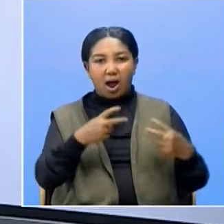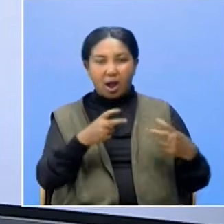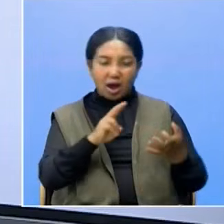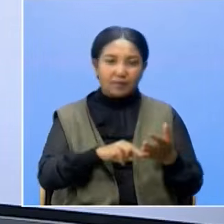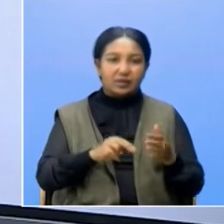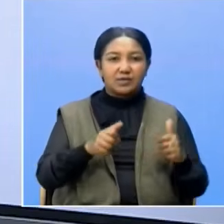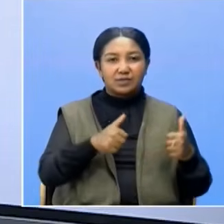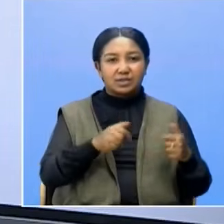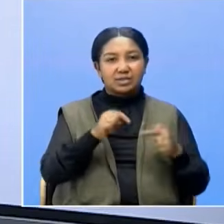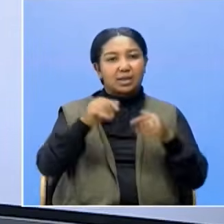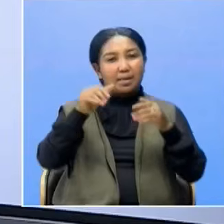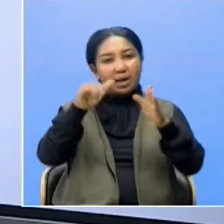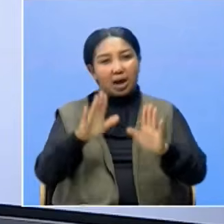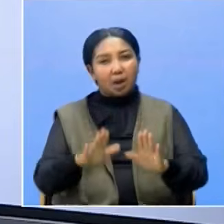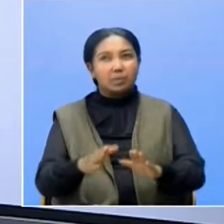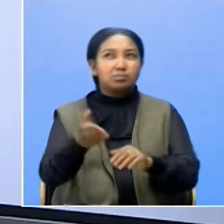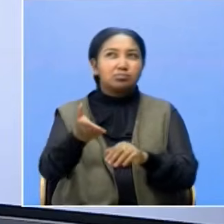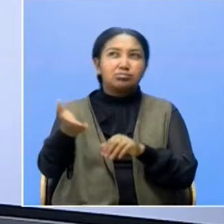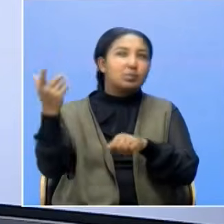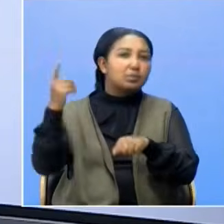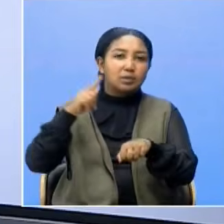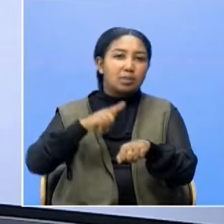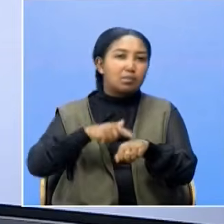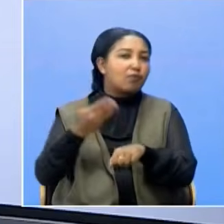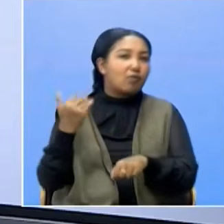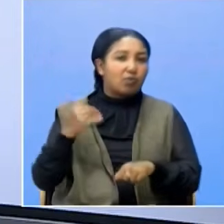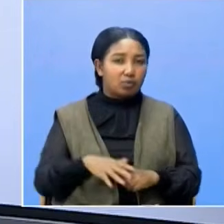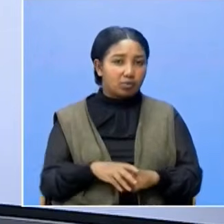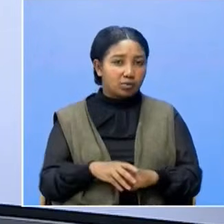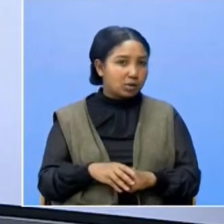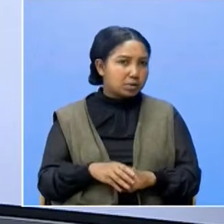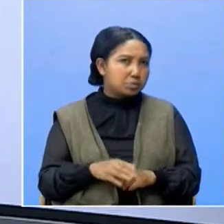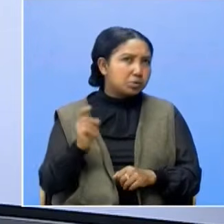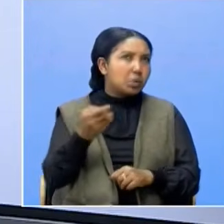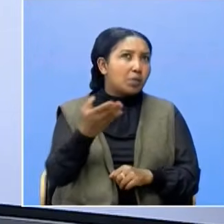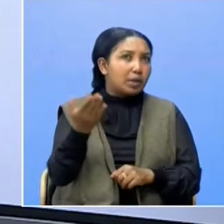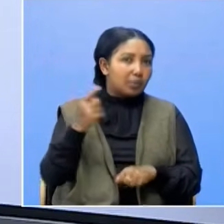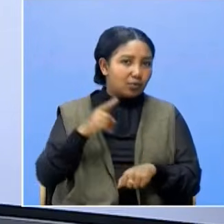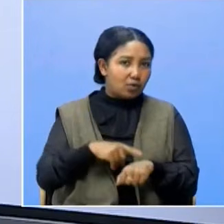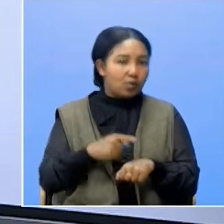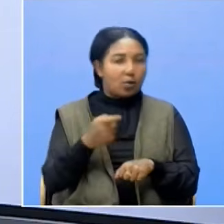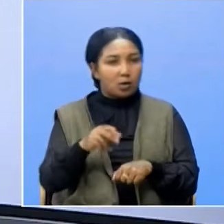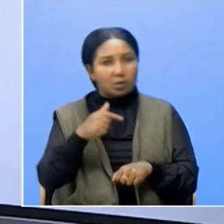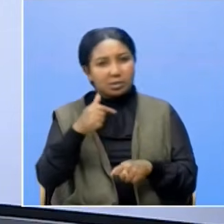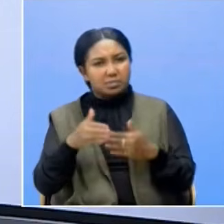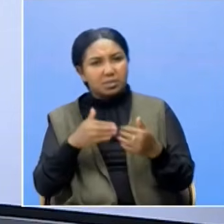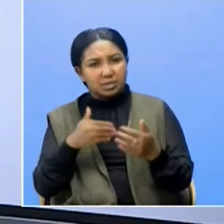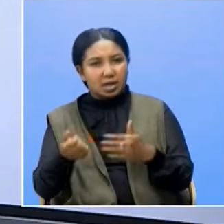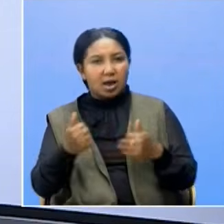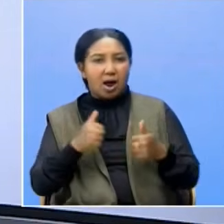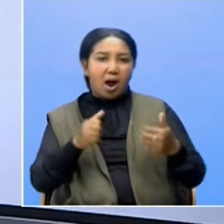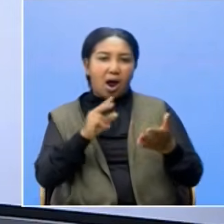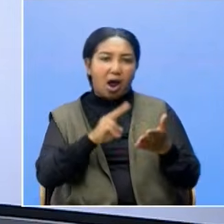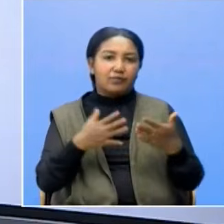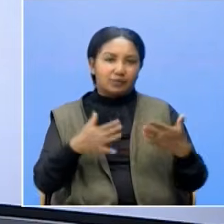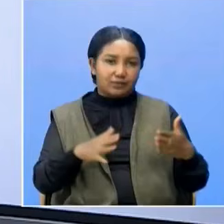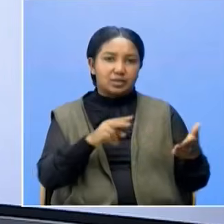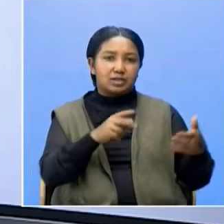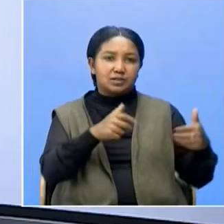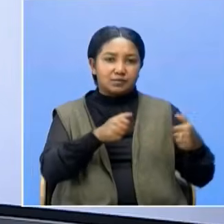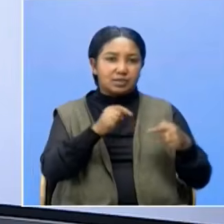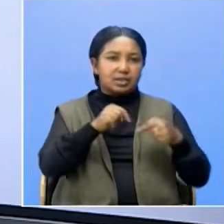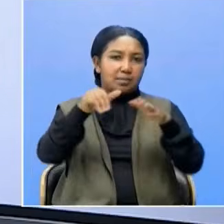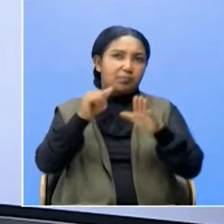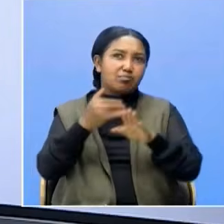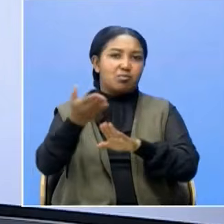read ፍቅር እስከ መቃብር someday before. Yeah? Someday before. Or I simply say what? I have read ፍቅር እስከ